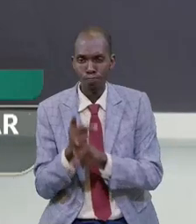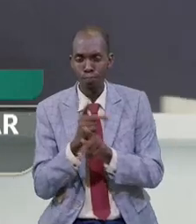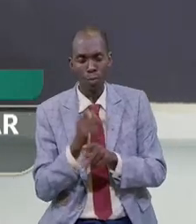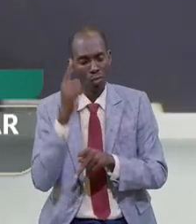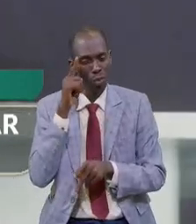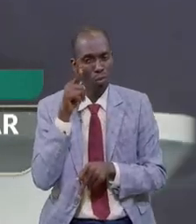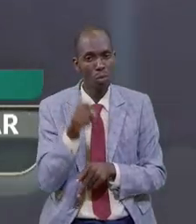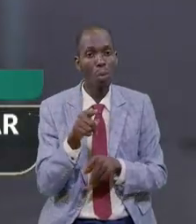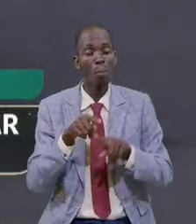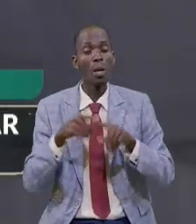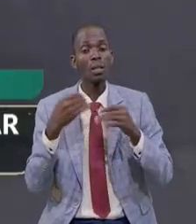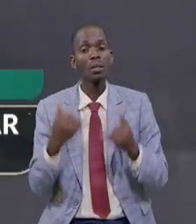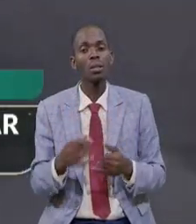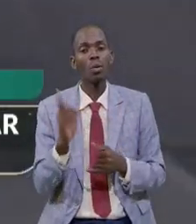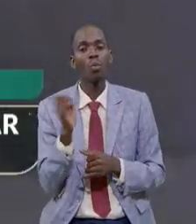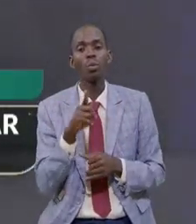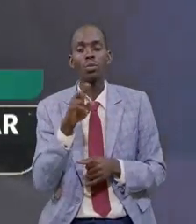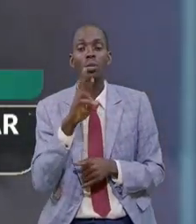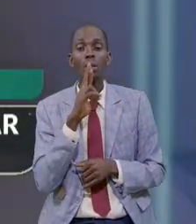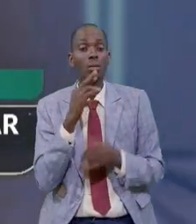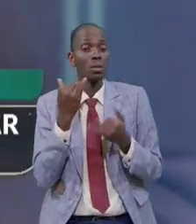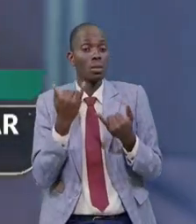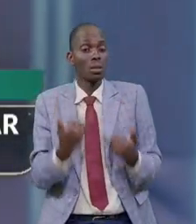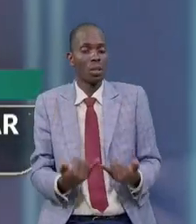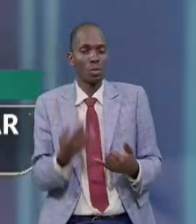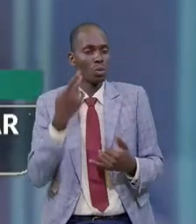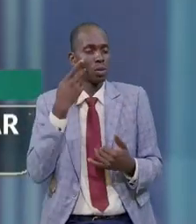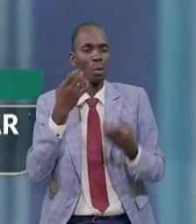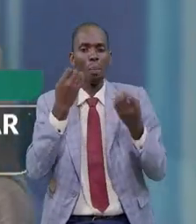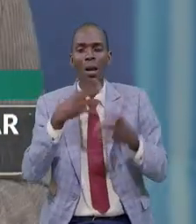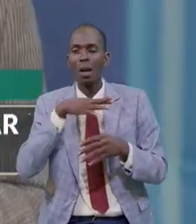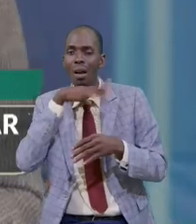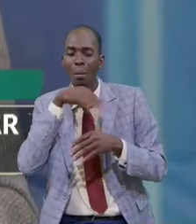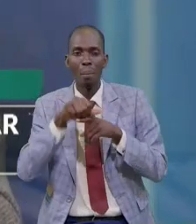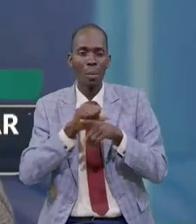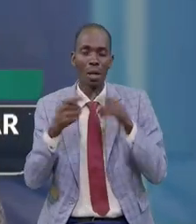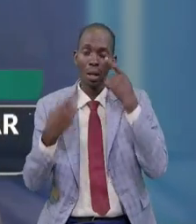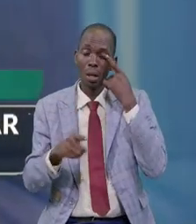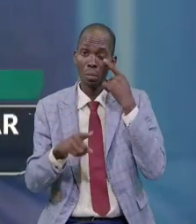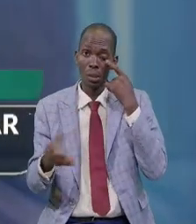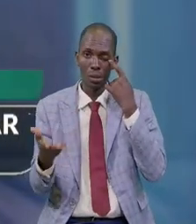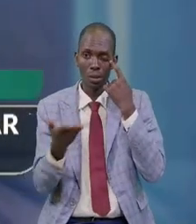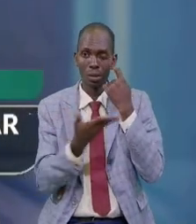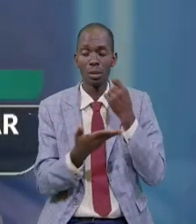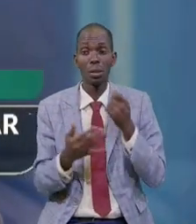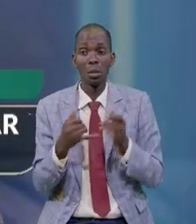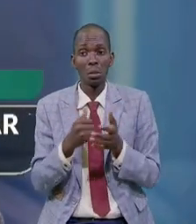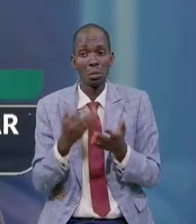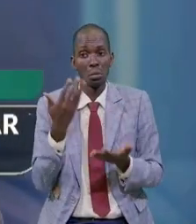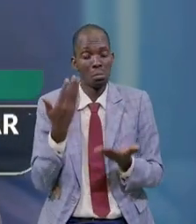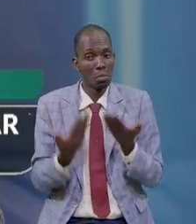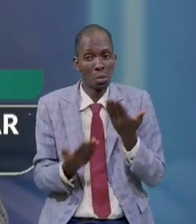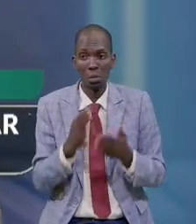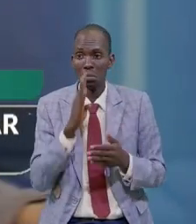tu as quelque part tout est corrompu ça peut être à l'école ça peut être